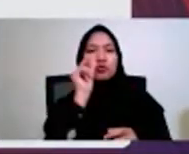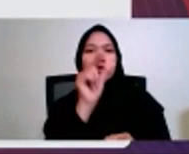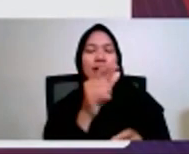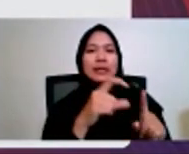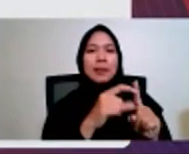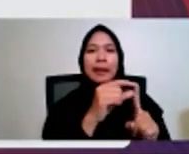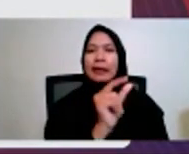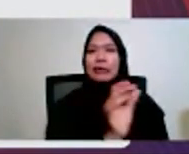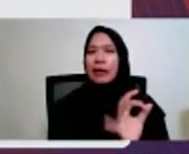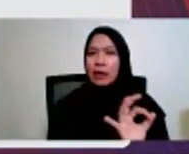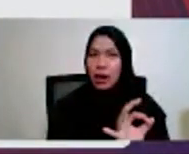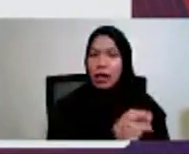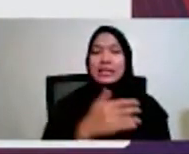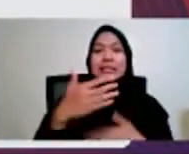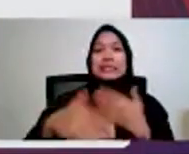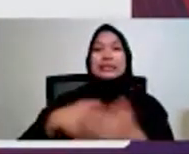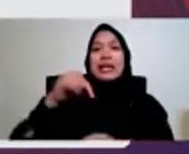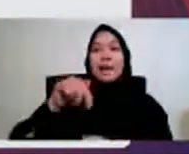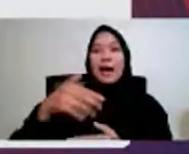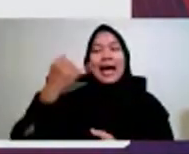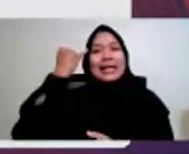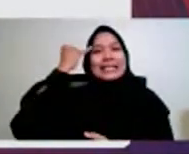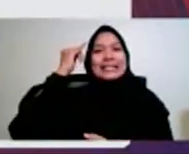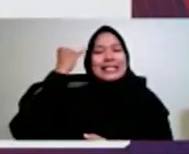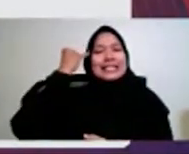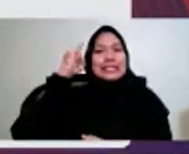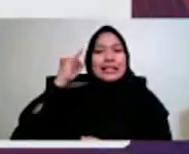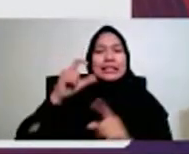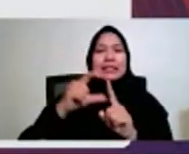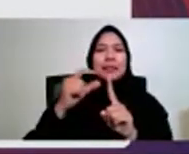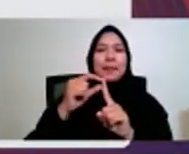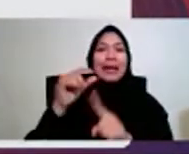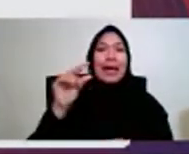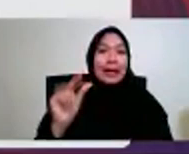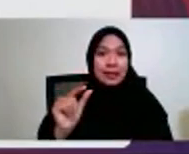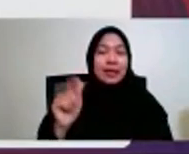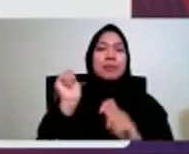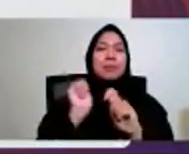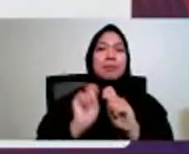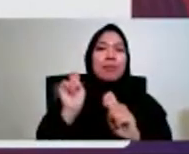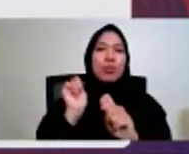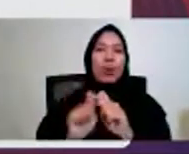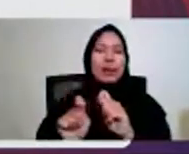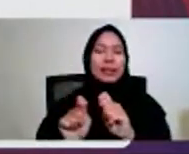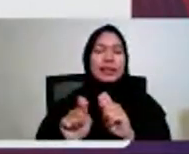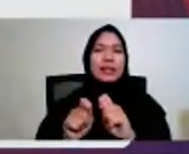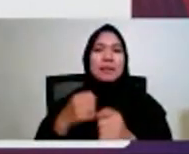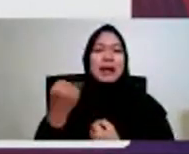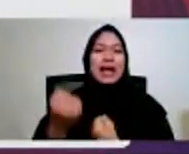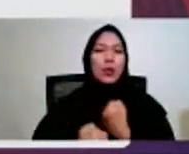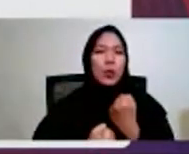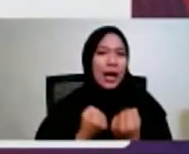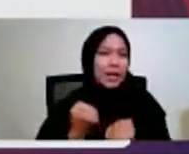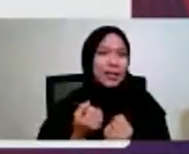dalam proses adalah inisiatif DPR yang akan membuat melakukan suatu